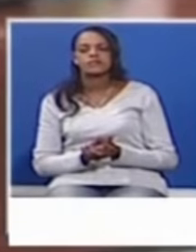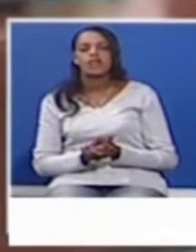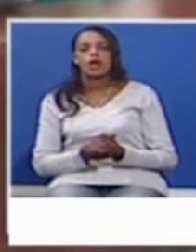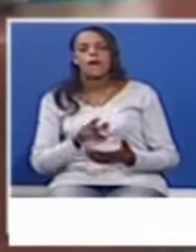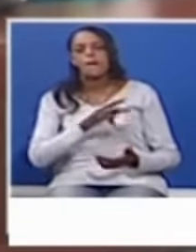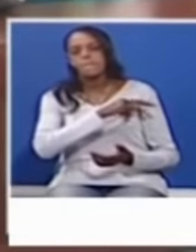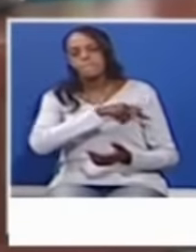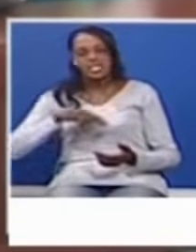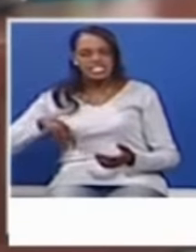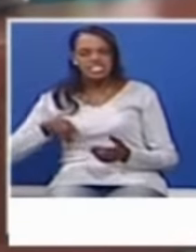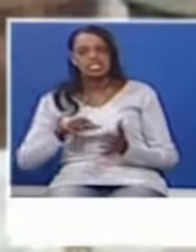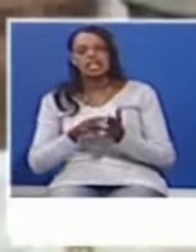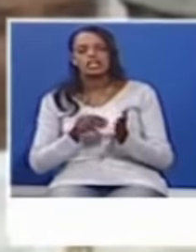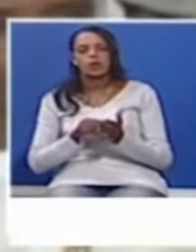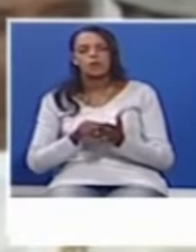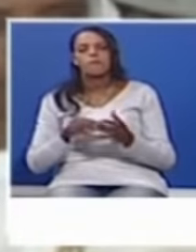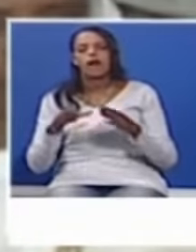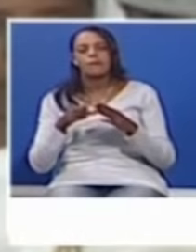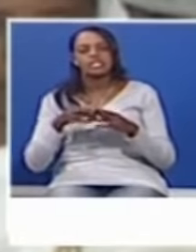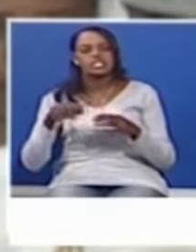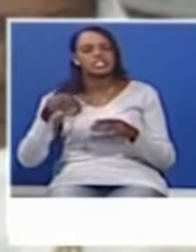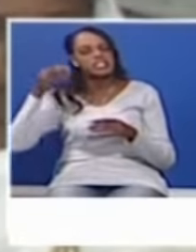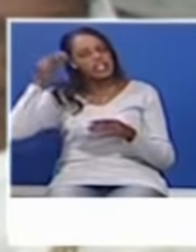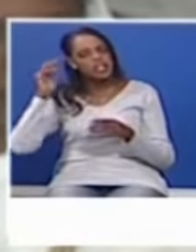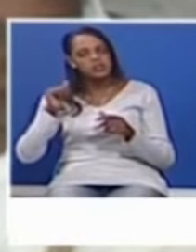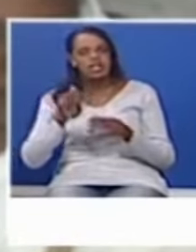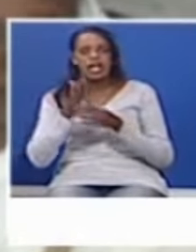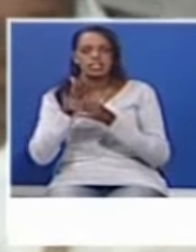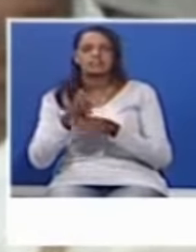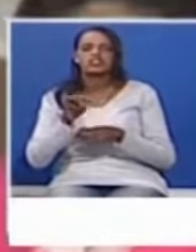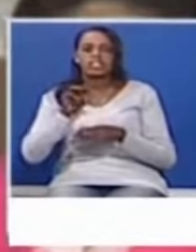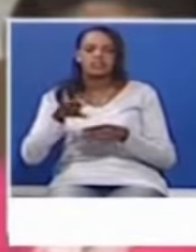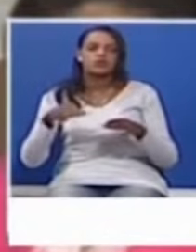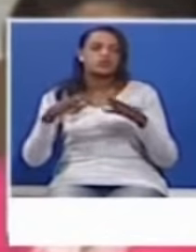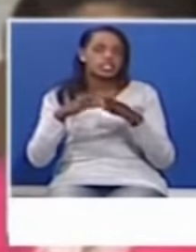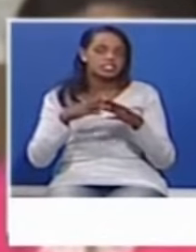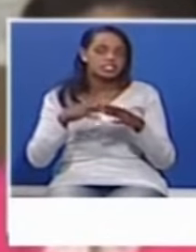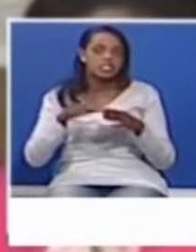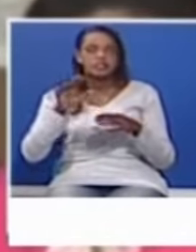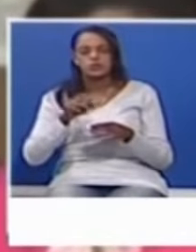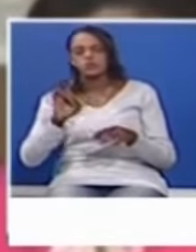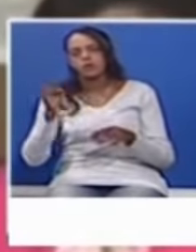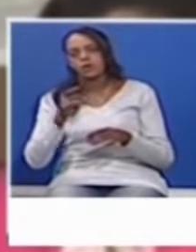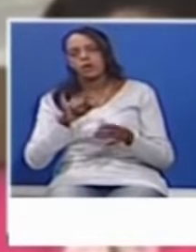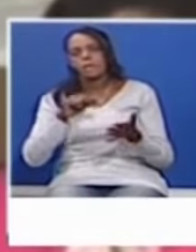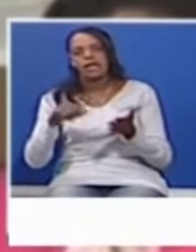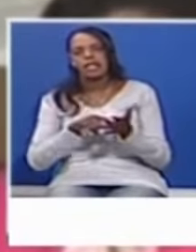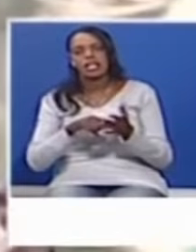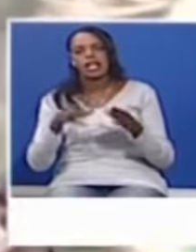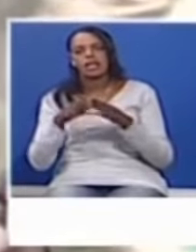ፕረዚደንት ሃገራዊ ማሕበር ደቂ ኣንስትዮ ኤርትራ ወይዘሮ ተኻ ተስፋ ሚካኤል ንሓለፍቲ ጨናፍር ጉጅለታትን ኣባላት ቦርድን ዞባ ማእከል ሰሚናር